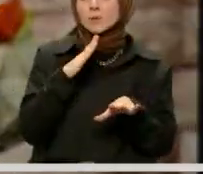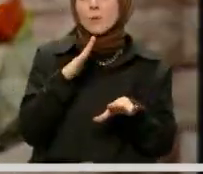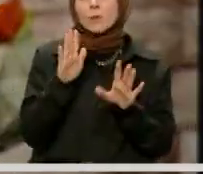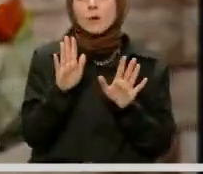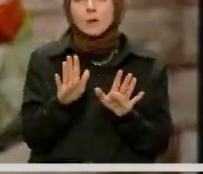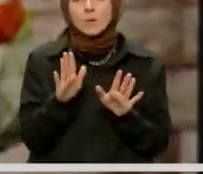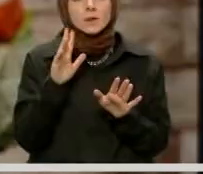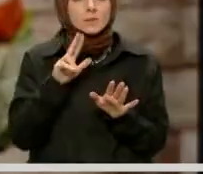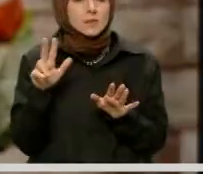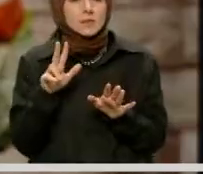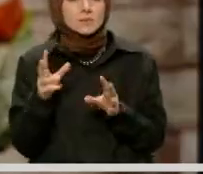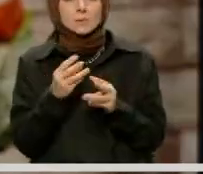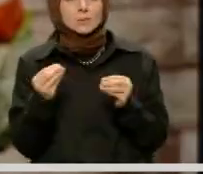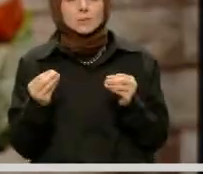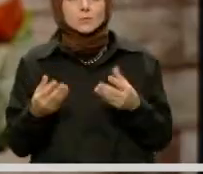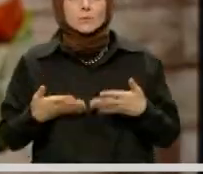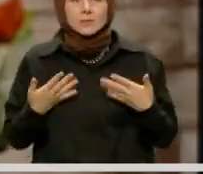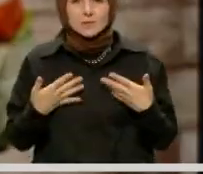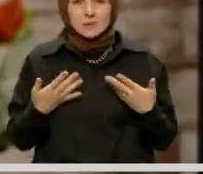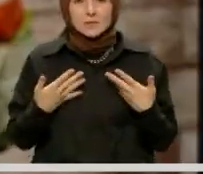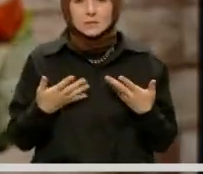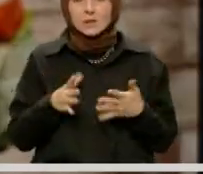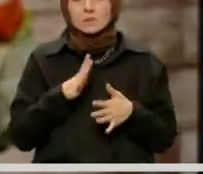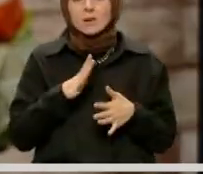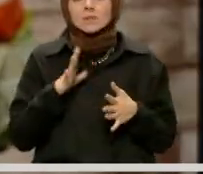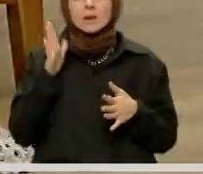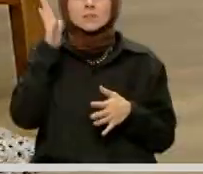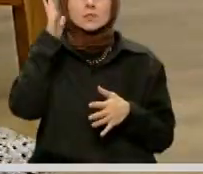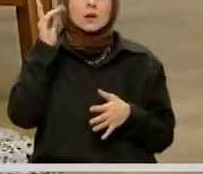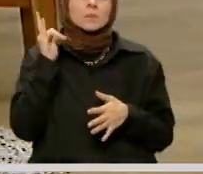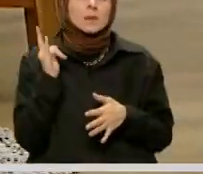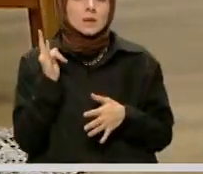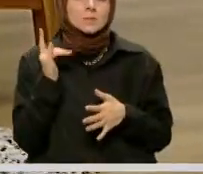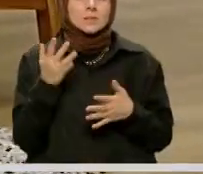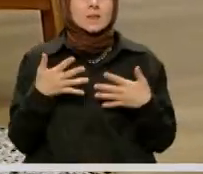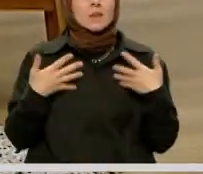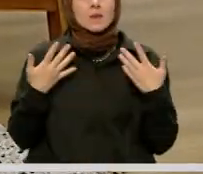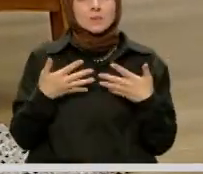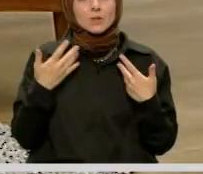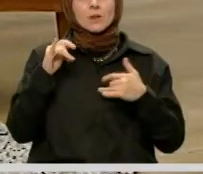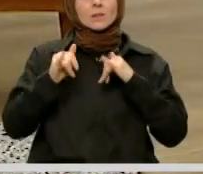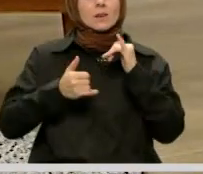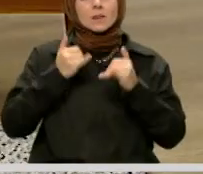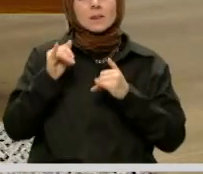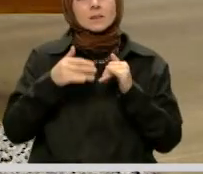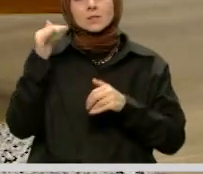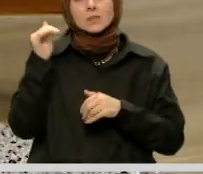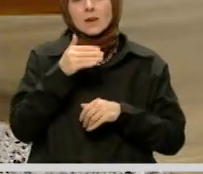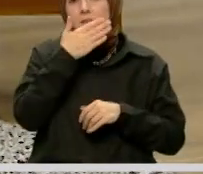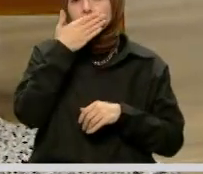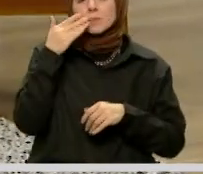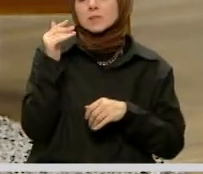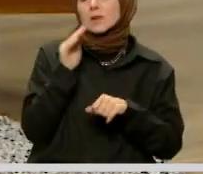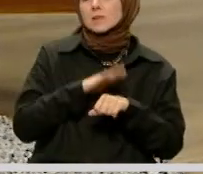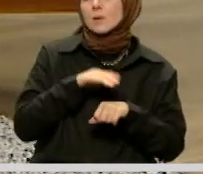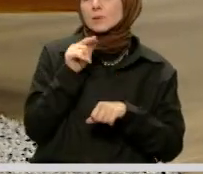Ama teravihle böyle bir coşkulu geçiyor. Yani camilerimize can geldi, camilerimize neşe geldi. Ramazan sağladı, oruç sağladı